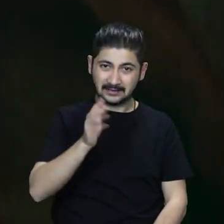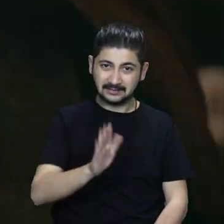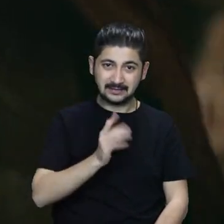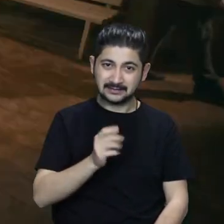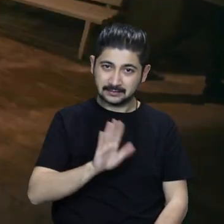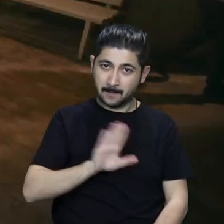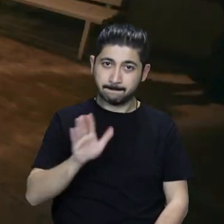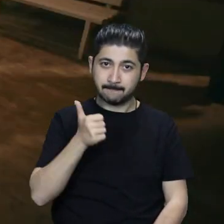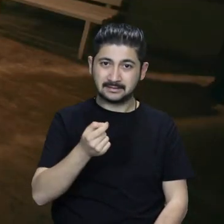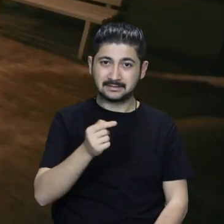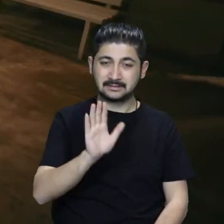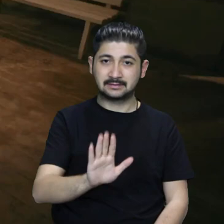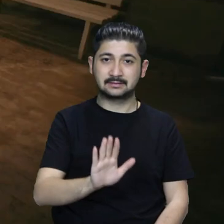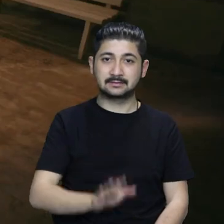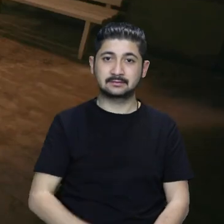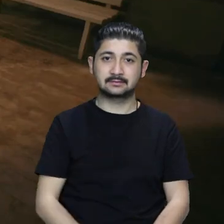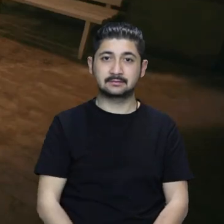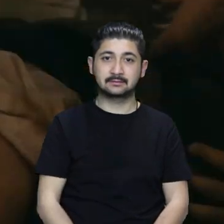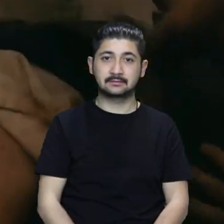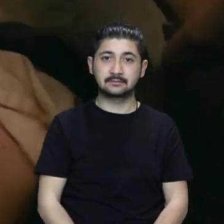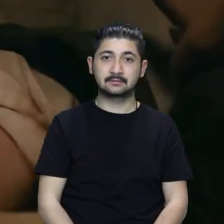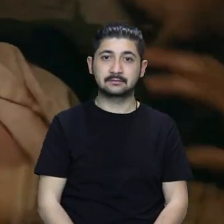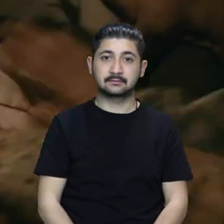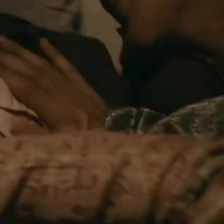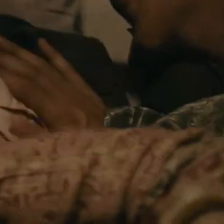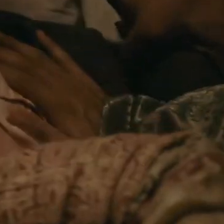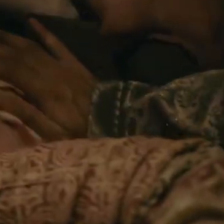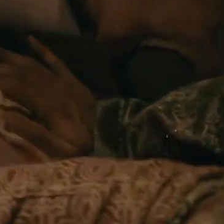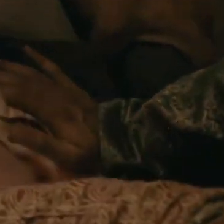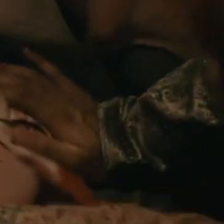tamam. Göğsündeki yarayı temizliyorlar.